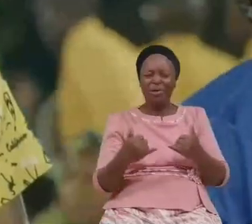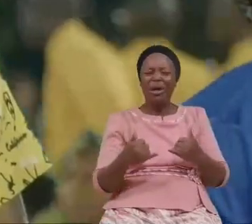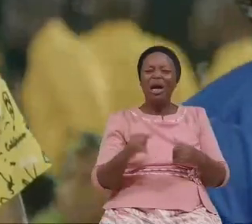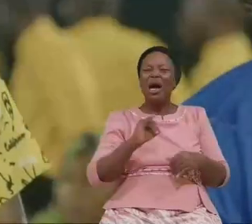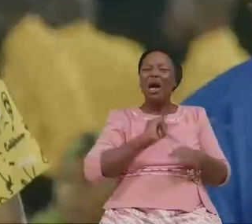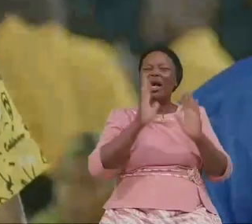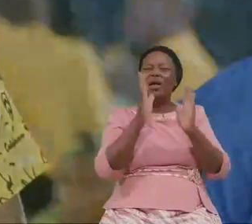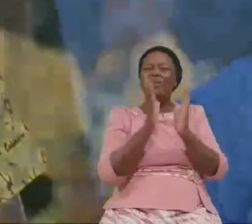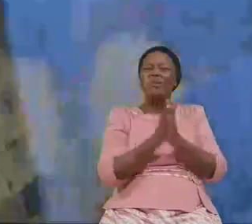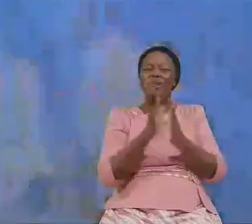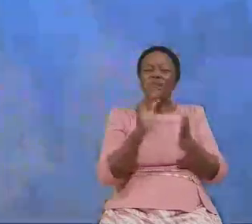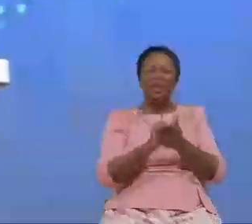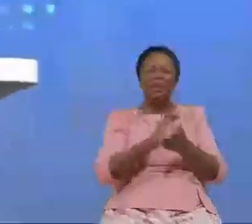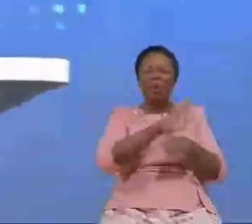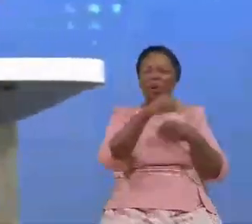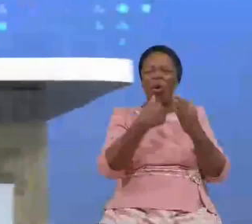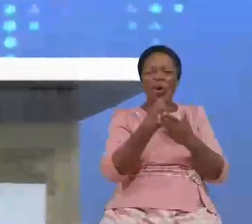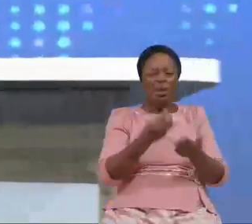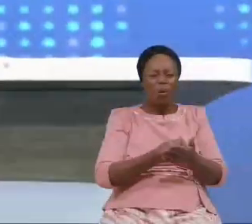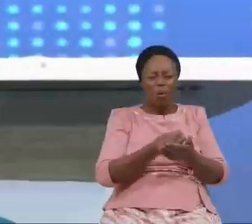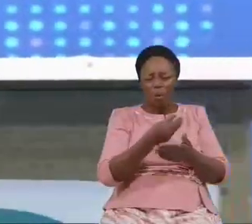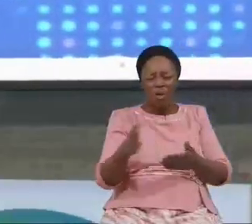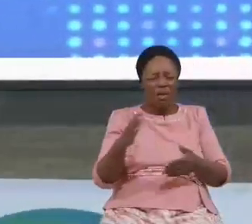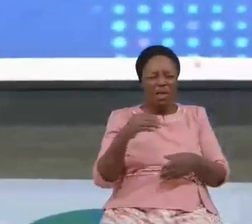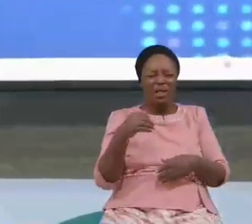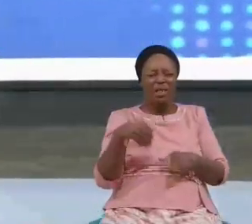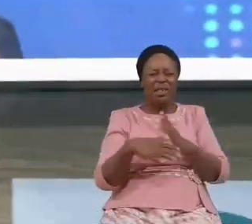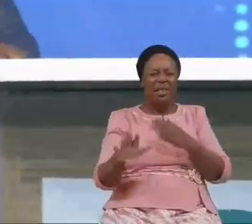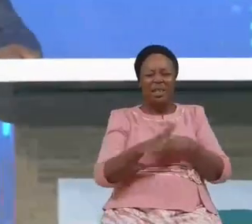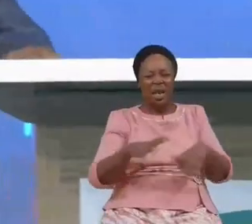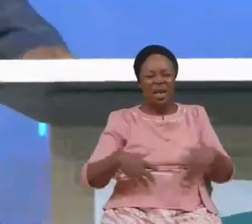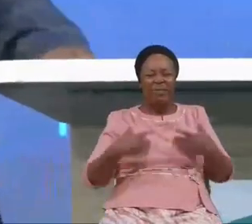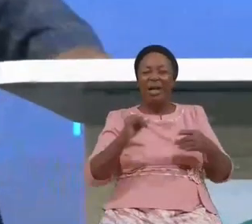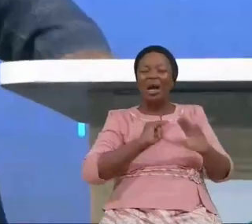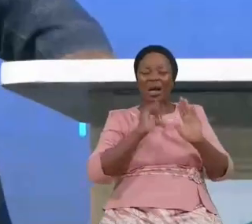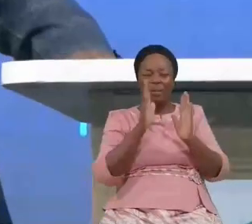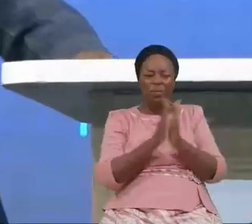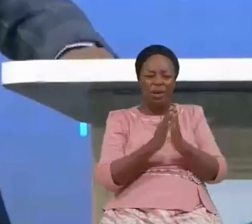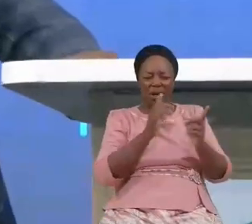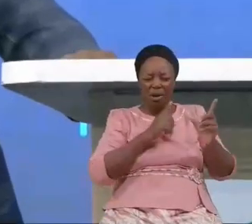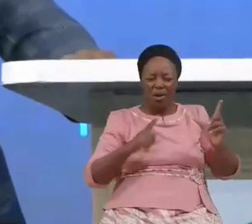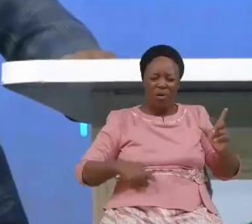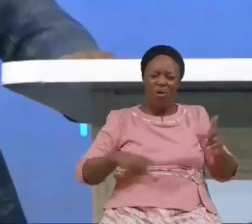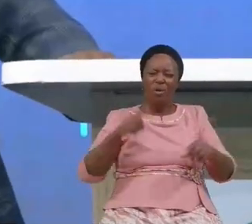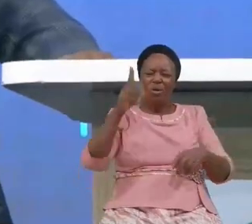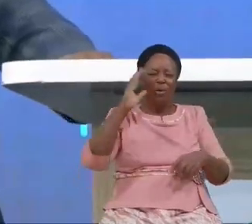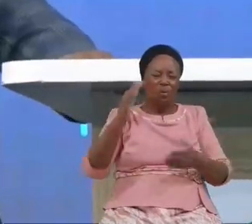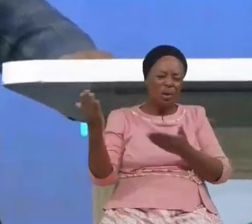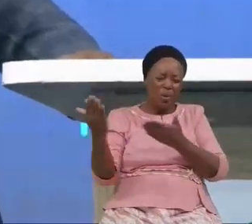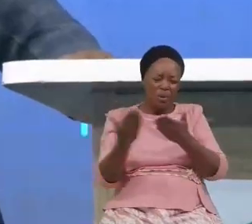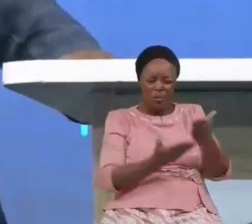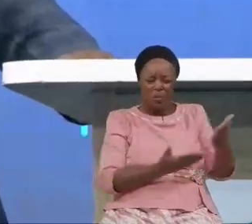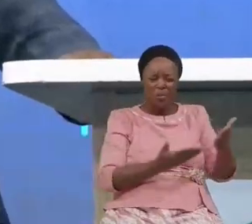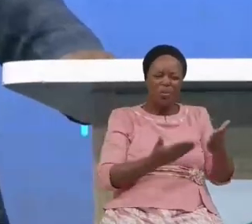que tous les gaspillas de leur vie seigneur je demande que tu